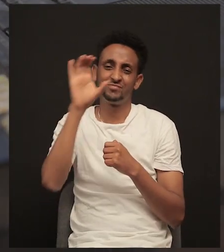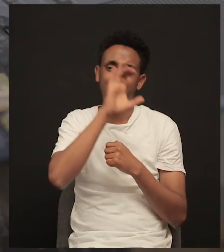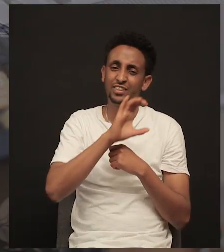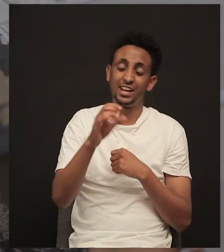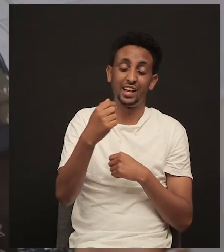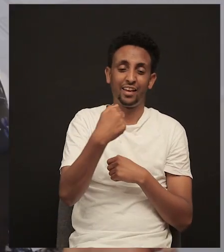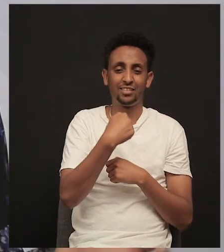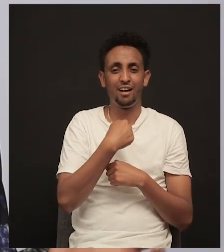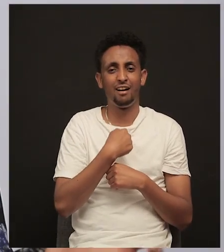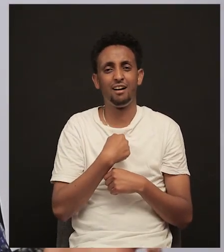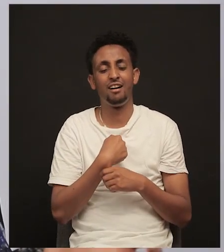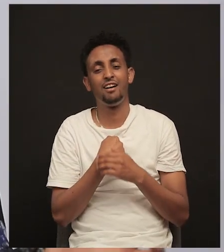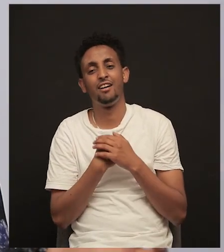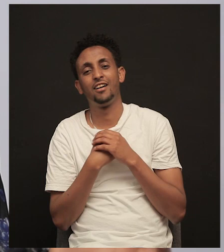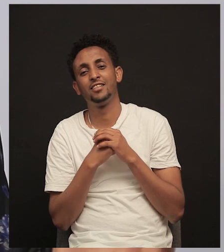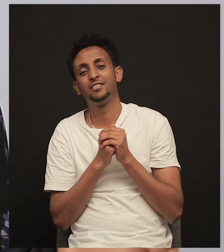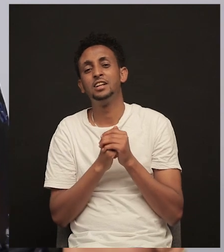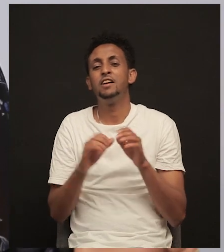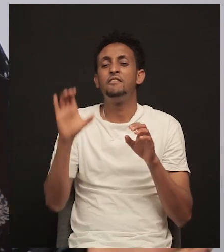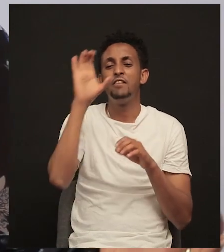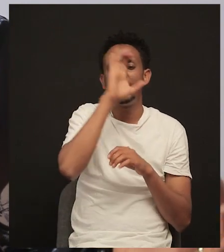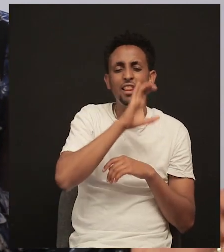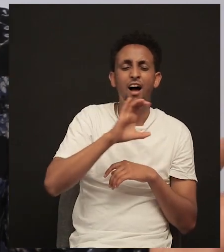አልሰለቸኝም ይፈልገኛ